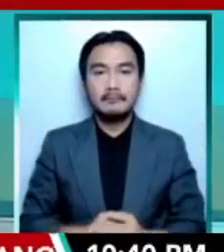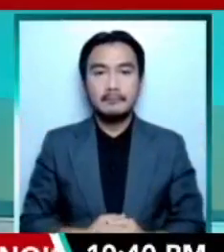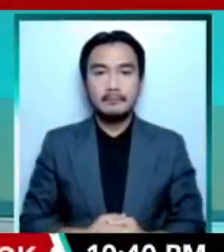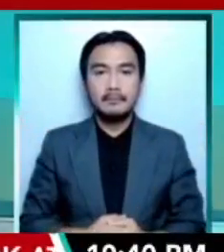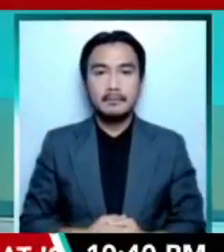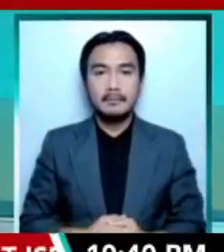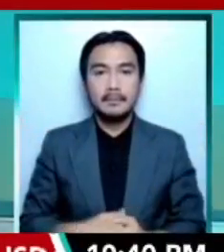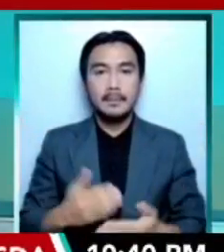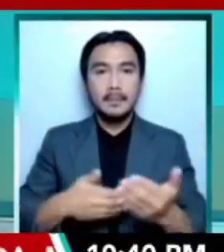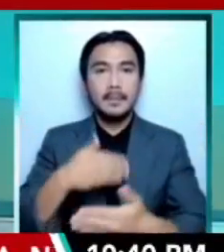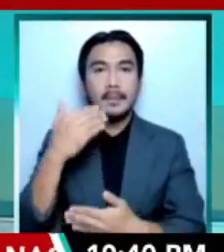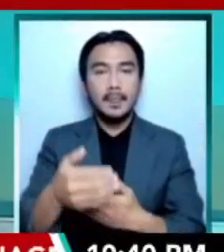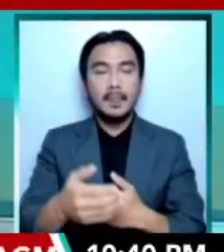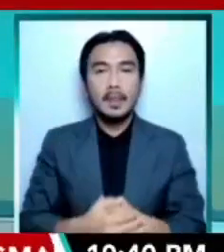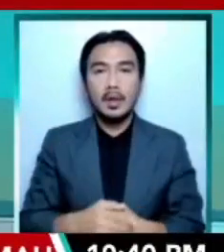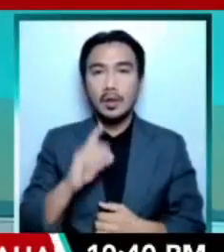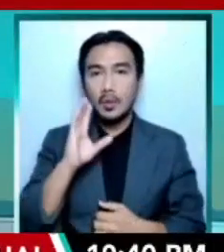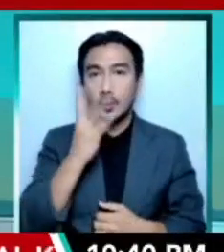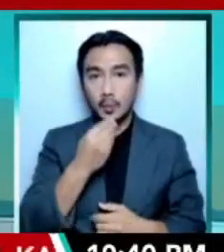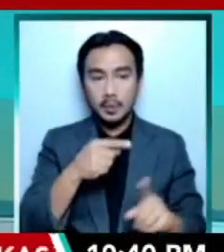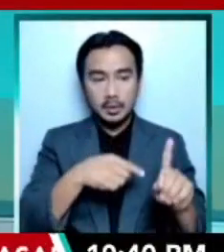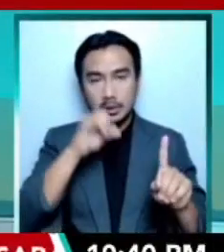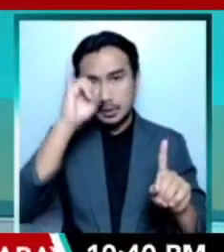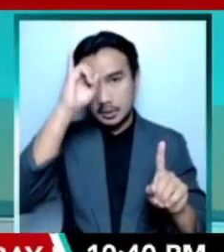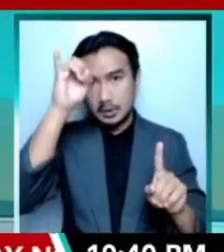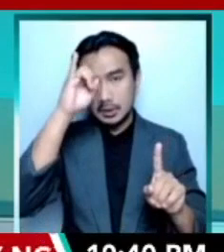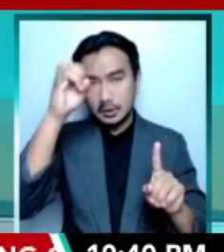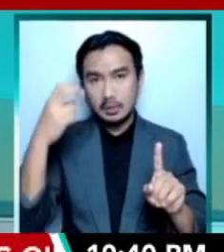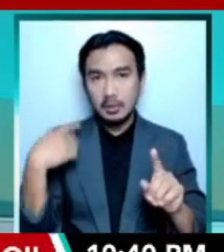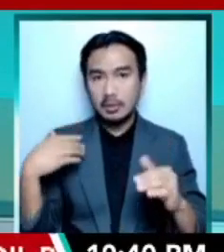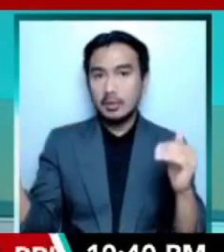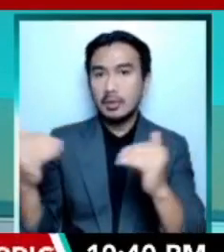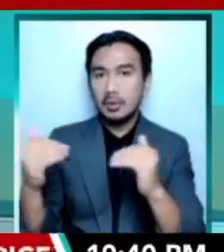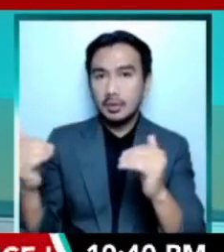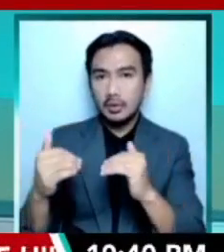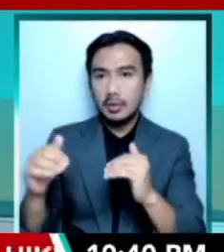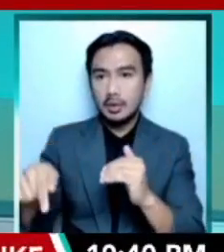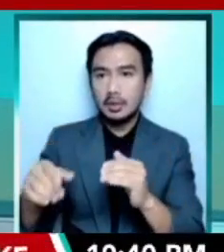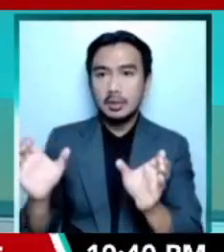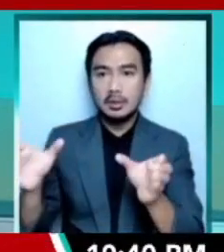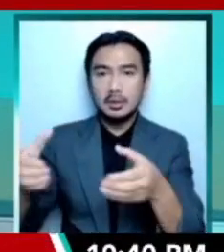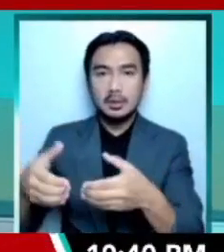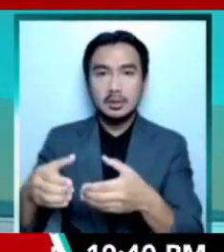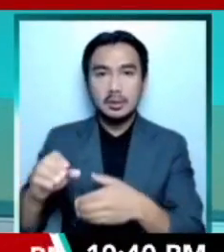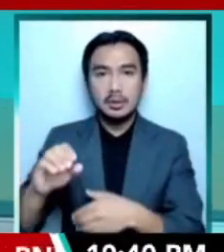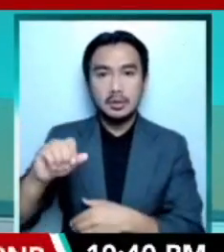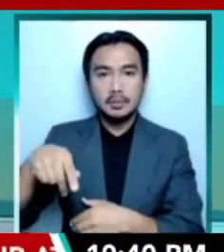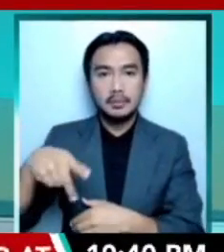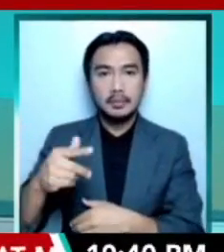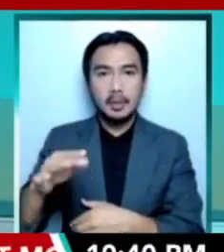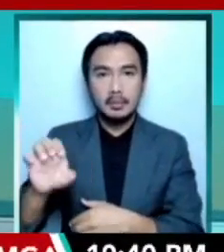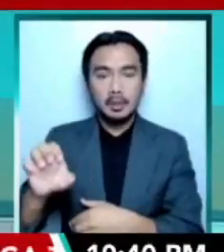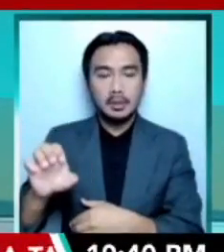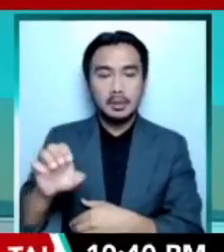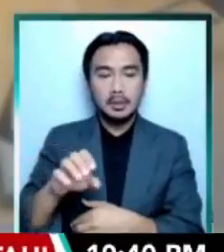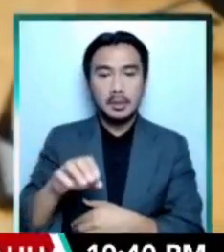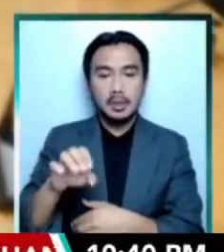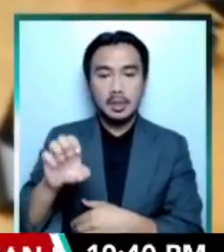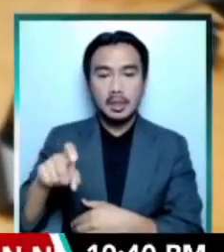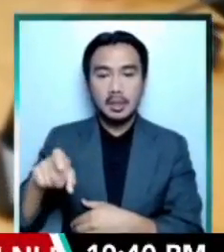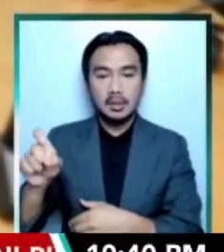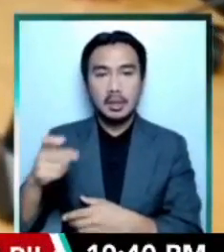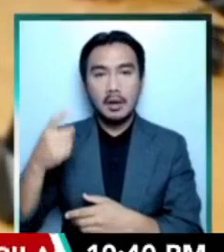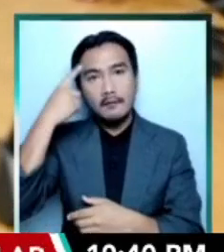Nakipagpulong si Manila Mayor Isko Moreno sa mga kinatawan ng kumpanyang SpaceX ng American billionaire na si Elon Musk. Para yan